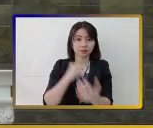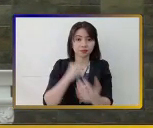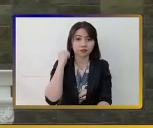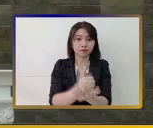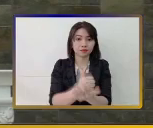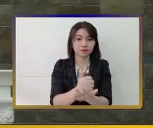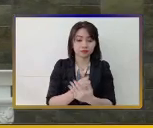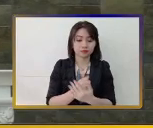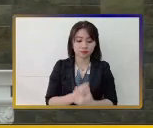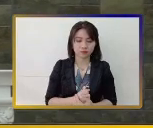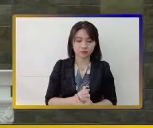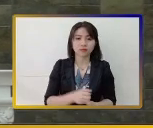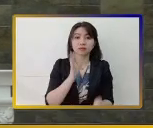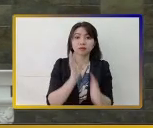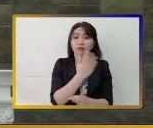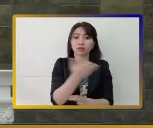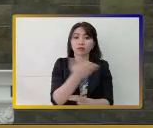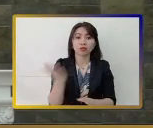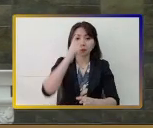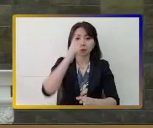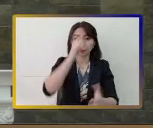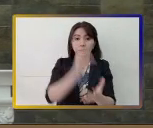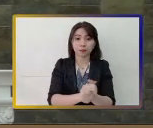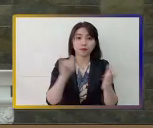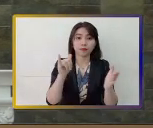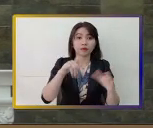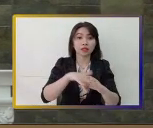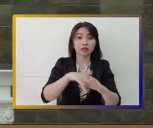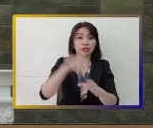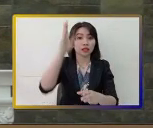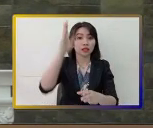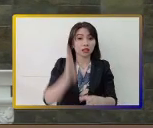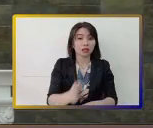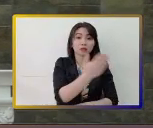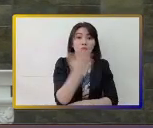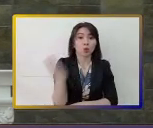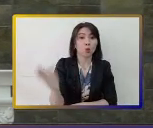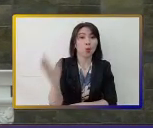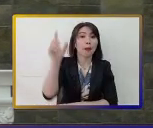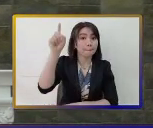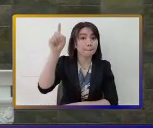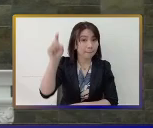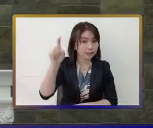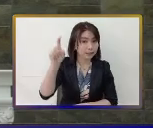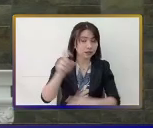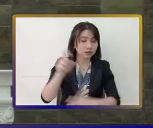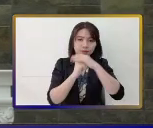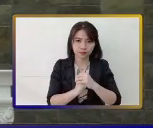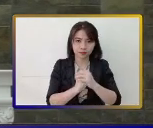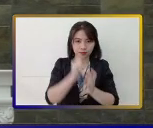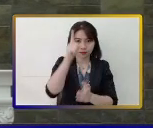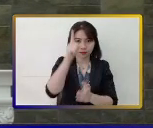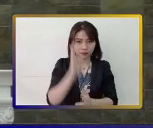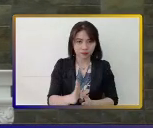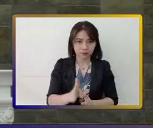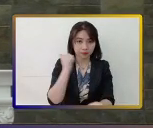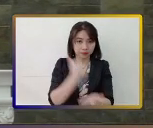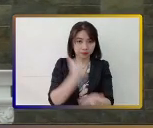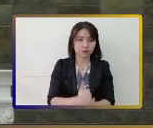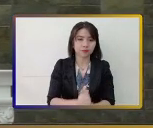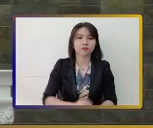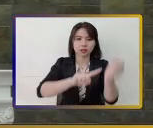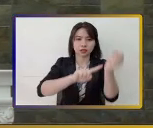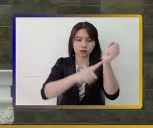You see, if you believe in God, you must worship God. Okay? Now, verse number 10, if you're with me, shout amen.